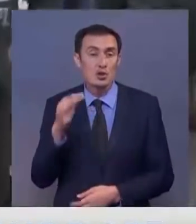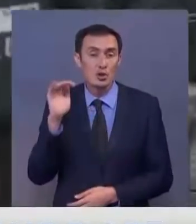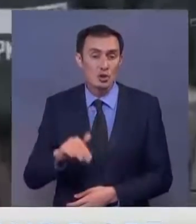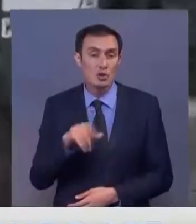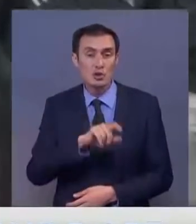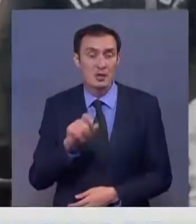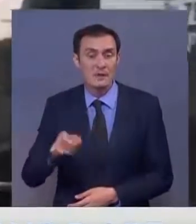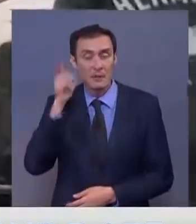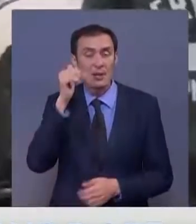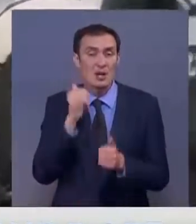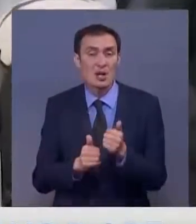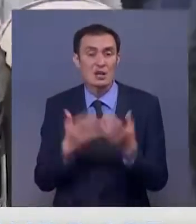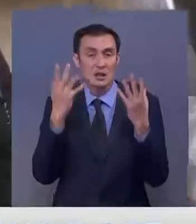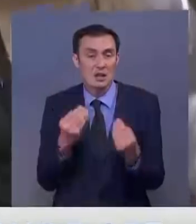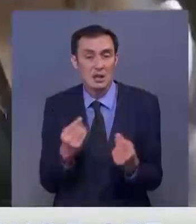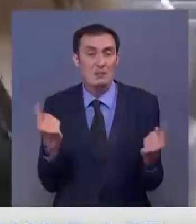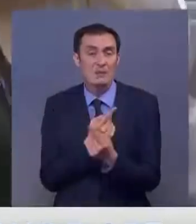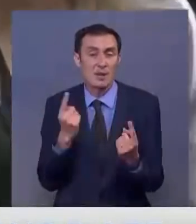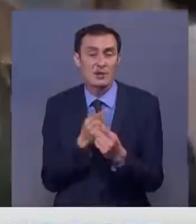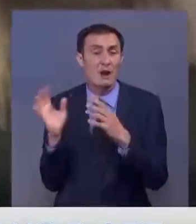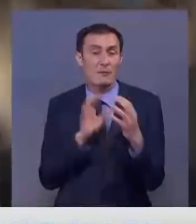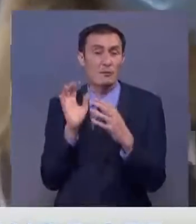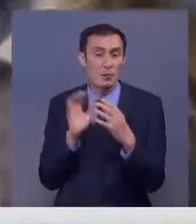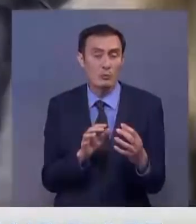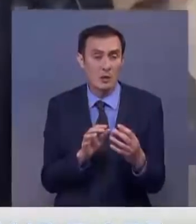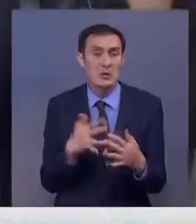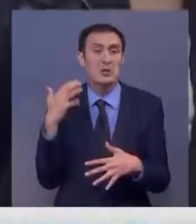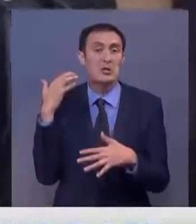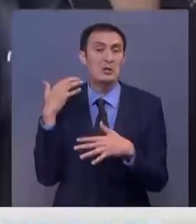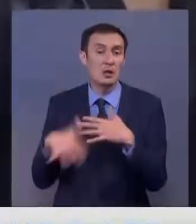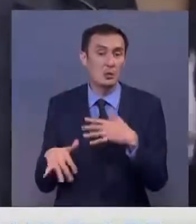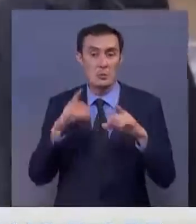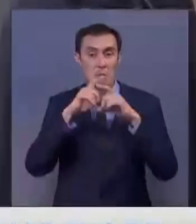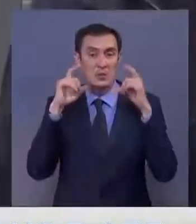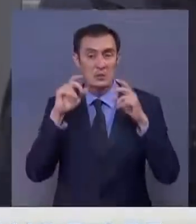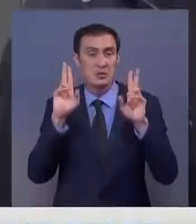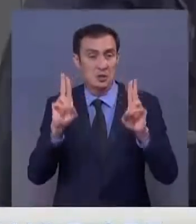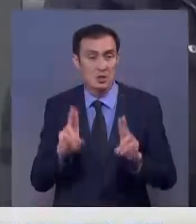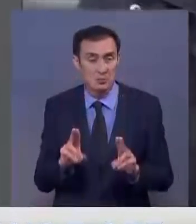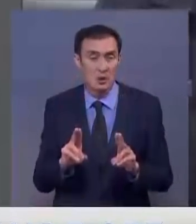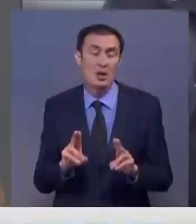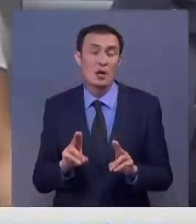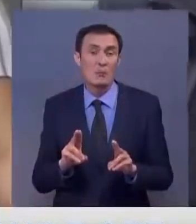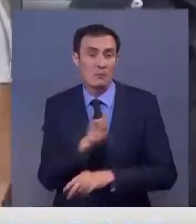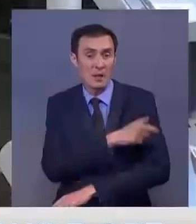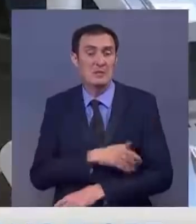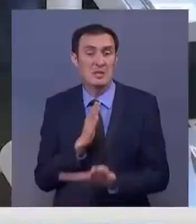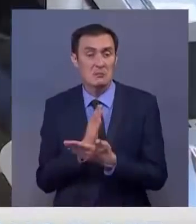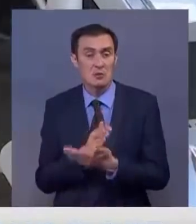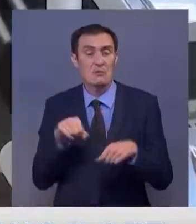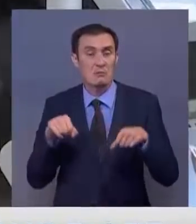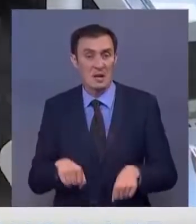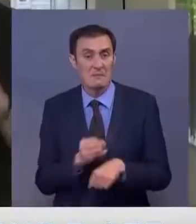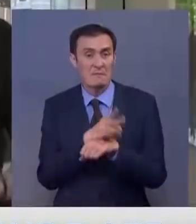человек в Германии, ежедневно передвигающиеся общественным транспортом, игнорируют масочный режим. К слову, проводники вправе высадить